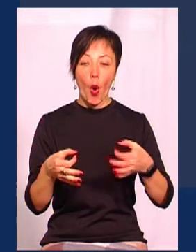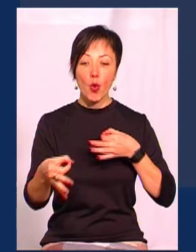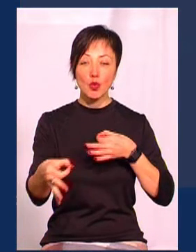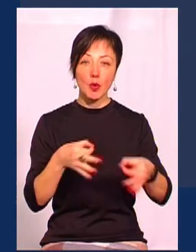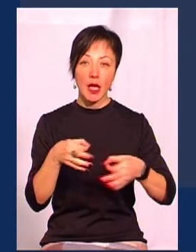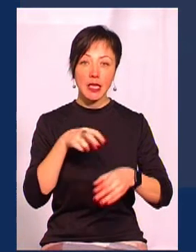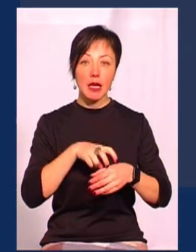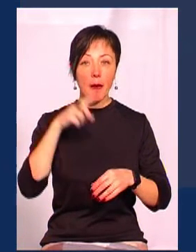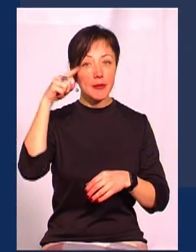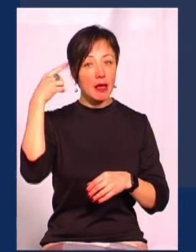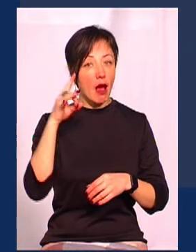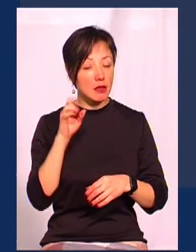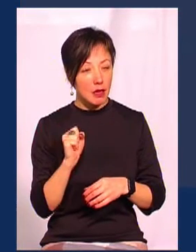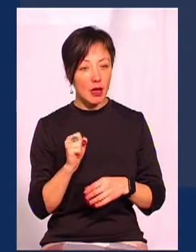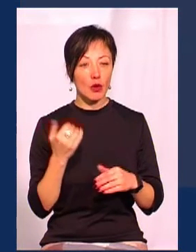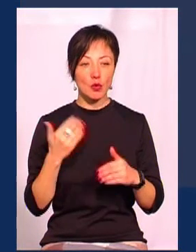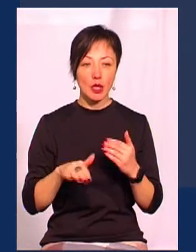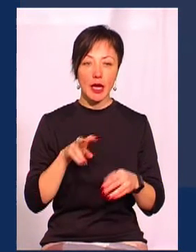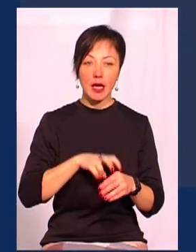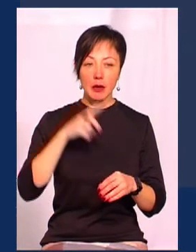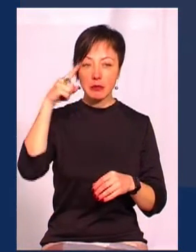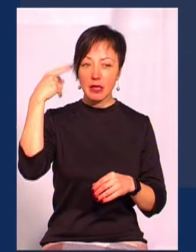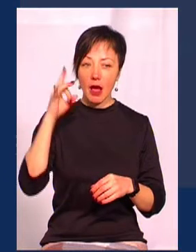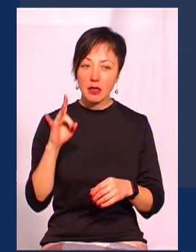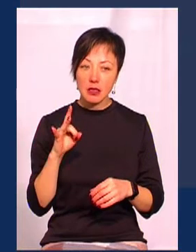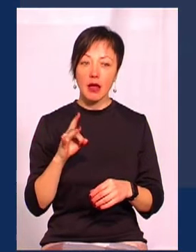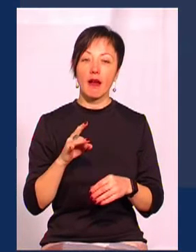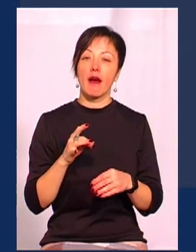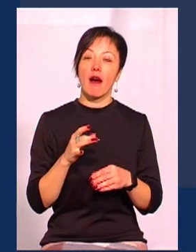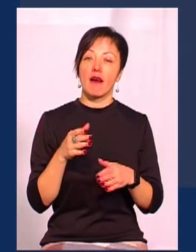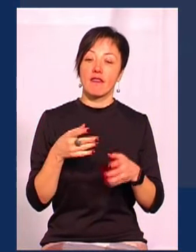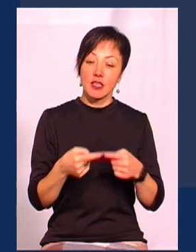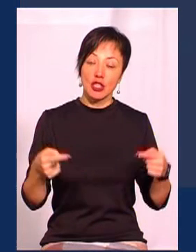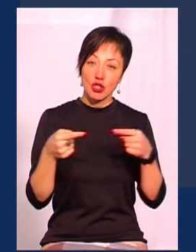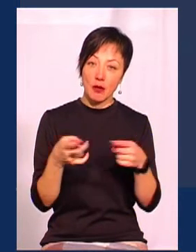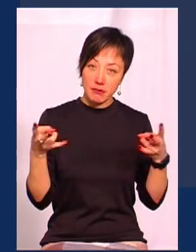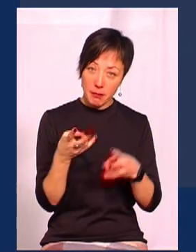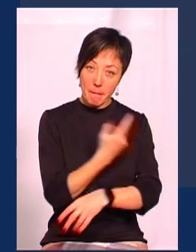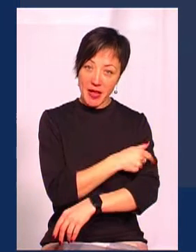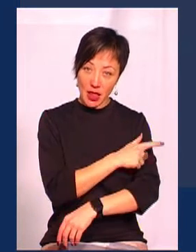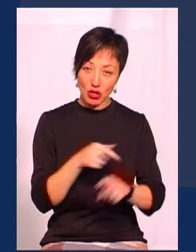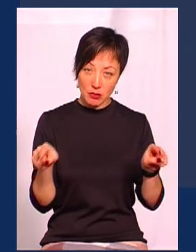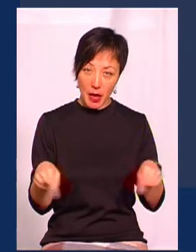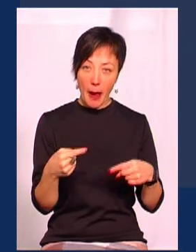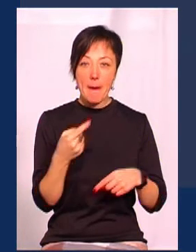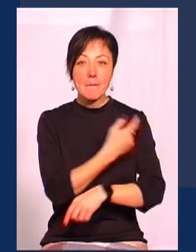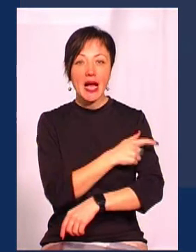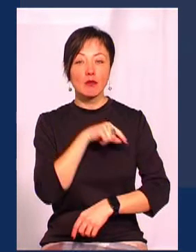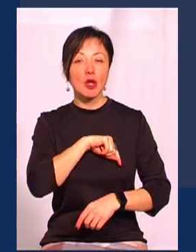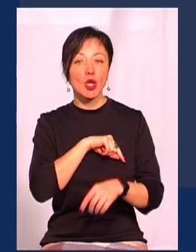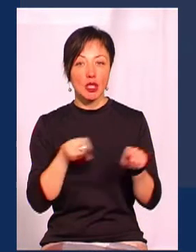вже лікаря-психіатра. І вже лікар-психіатр далі визначає потребу в медичній реабілітації, так називаємо